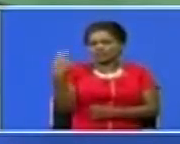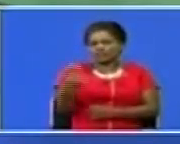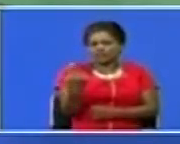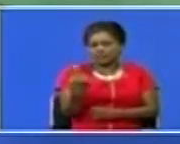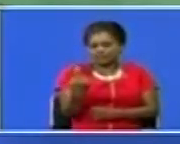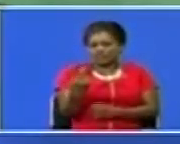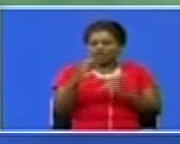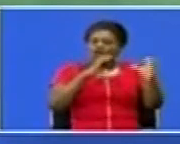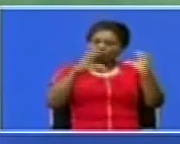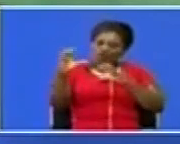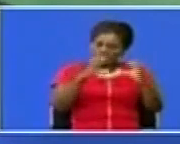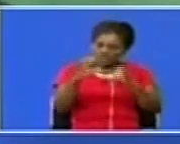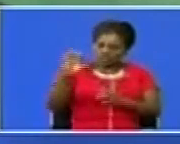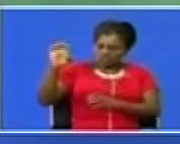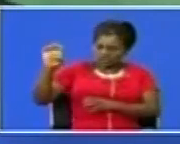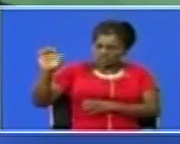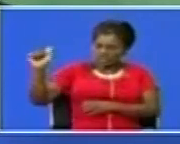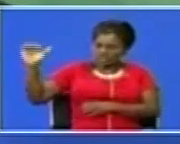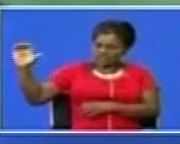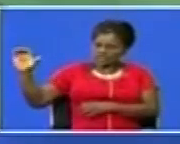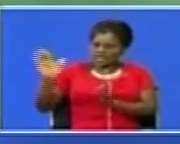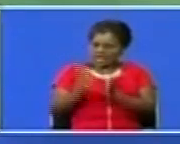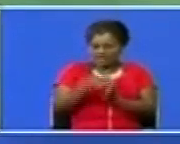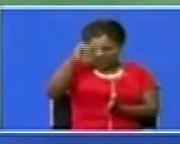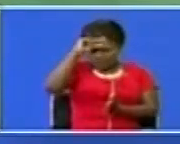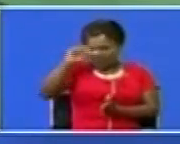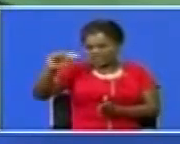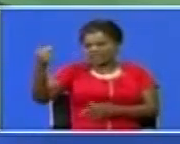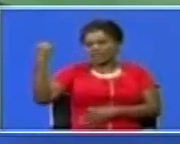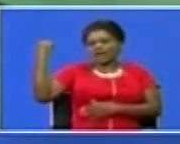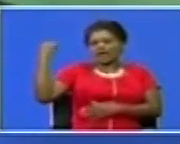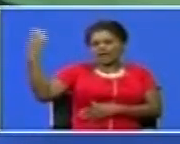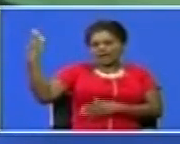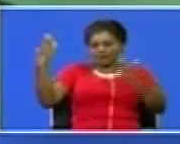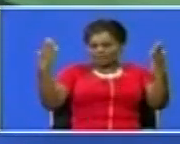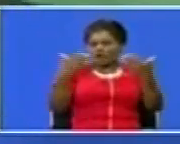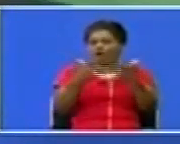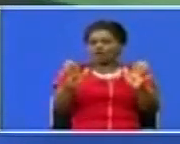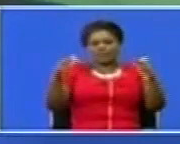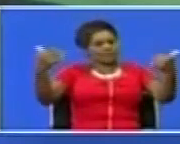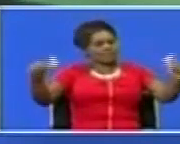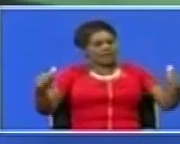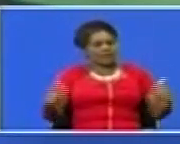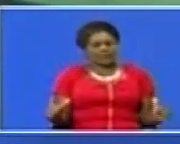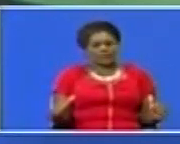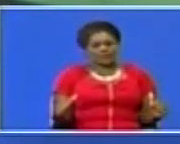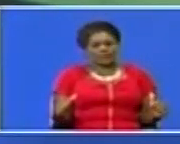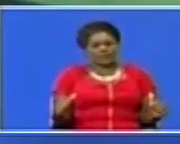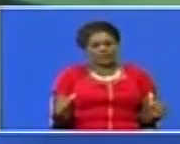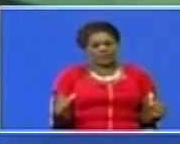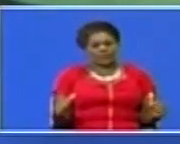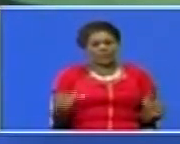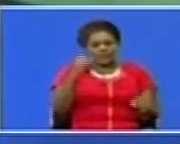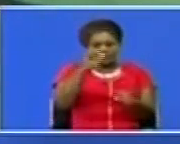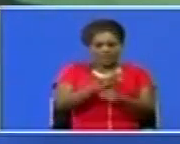of communication between EACC and that other government institution were not as open as they have become under the